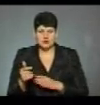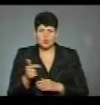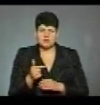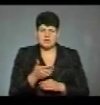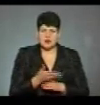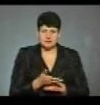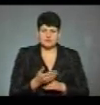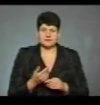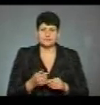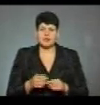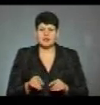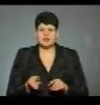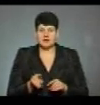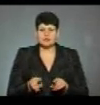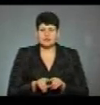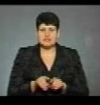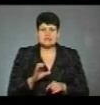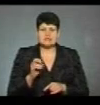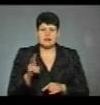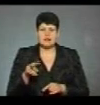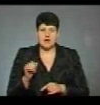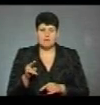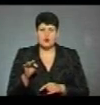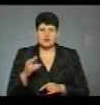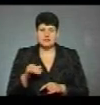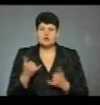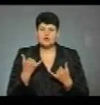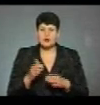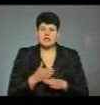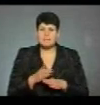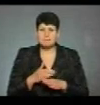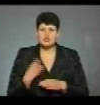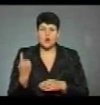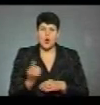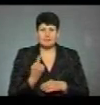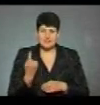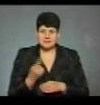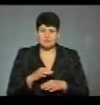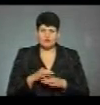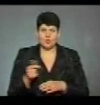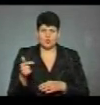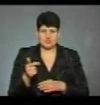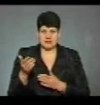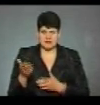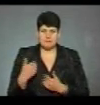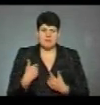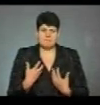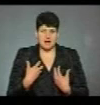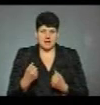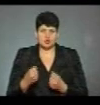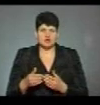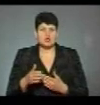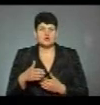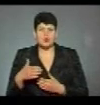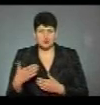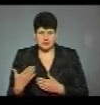Гусятинському, така як сьогодні, і Скалі-Подільському. Сьогодні міжобласне відбувається в Гусятині. Ми приймаюча сторона,